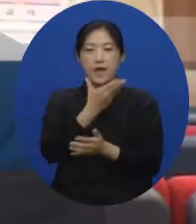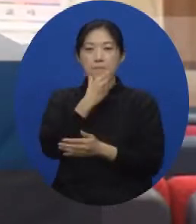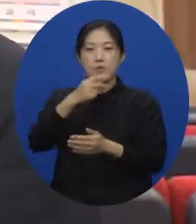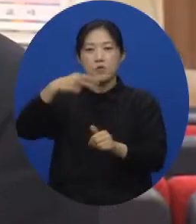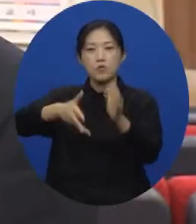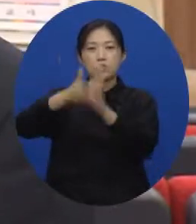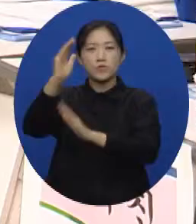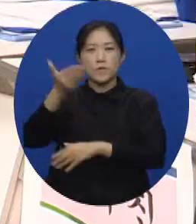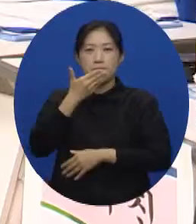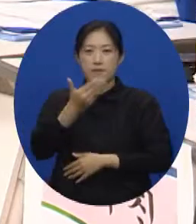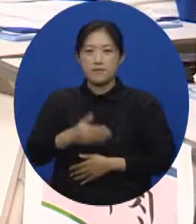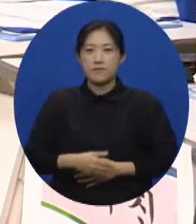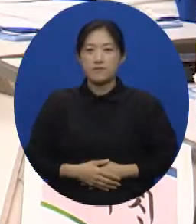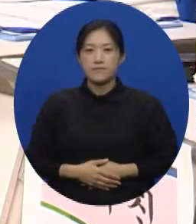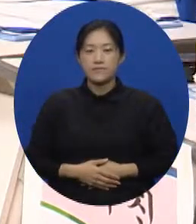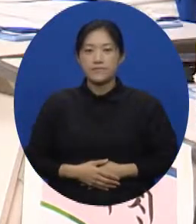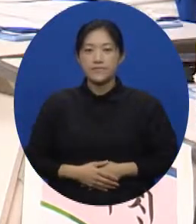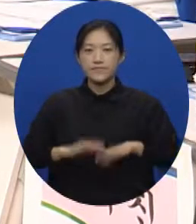오산이 되지 않을까.